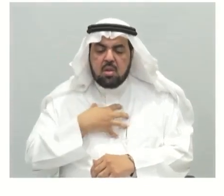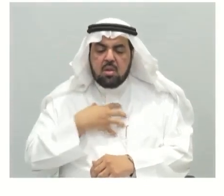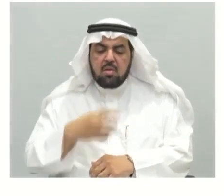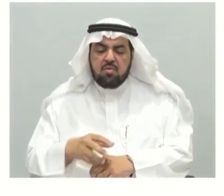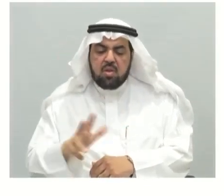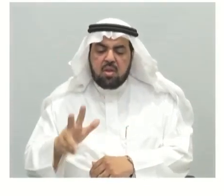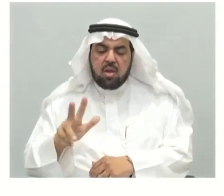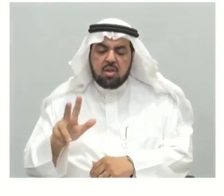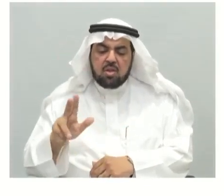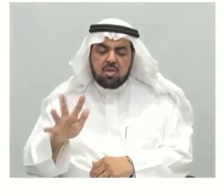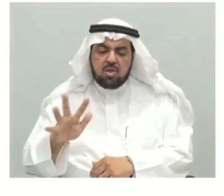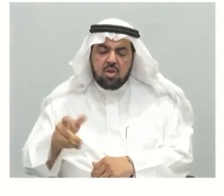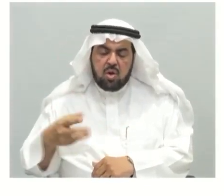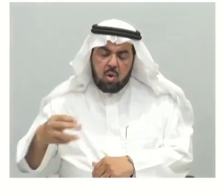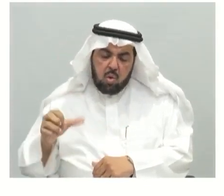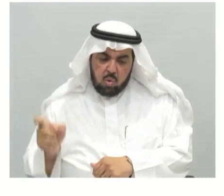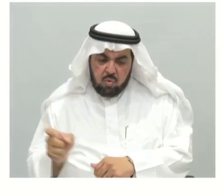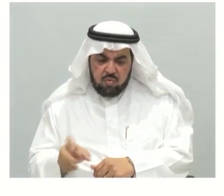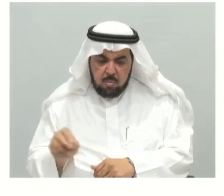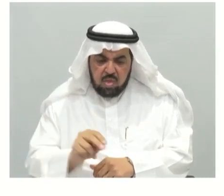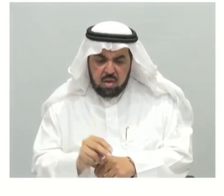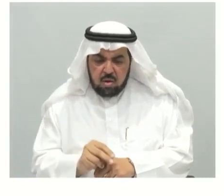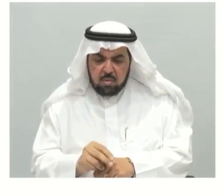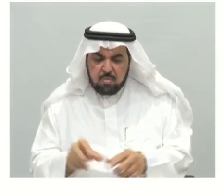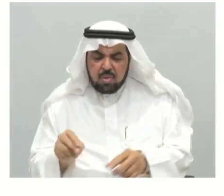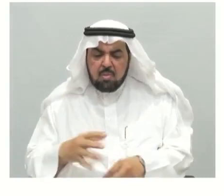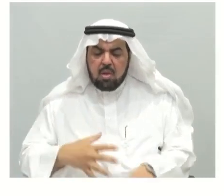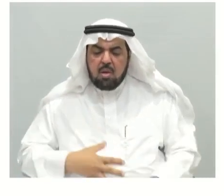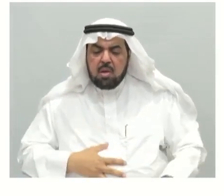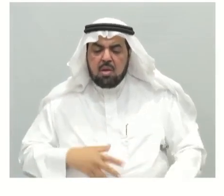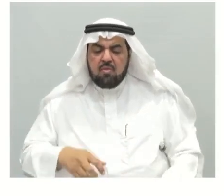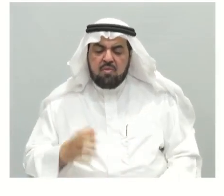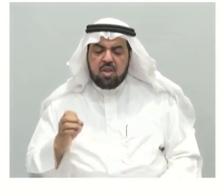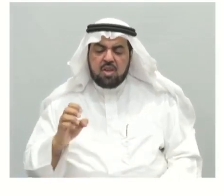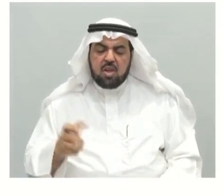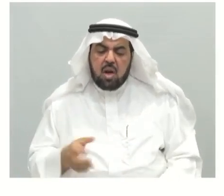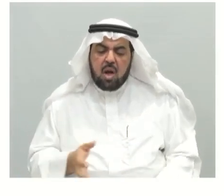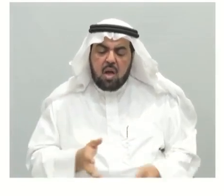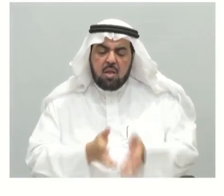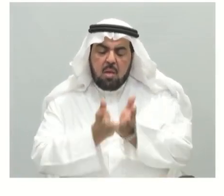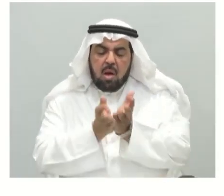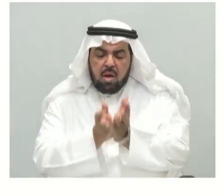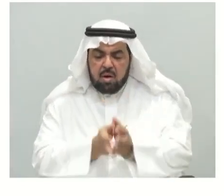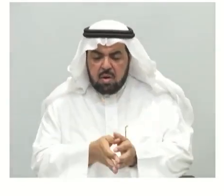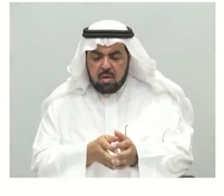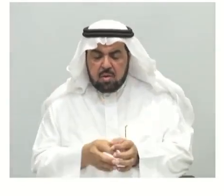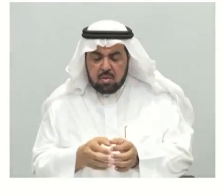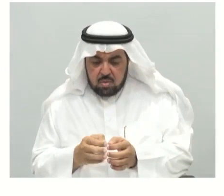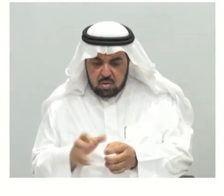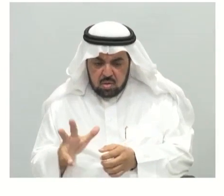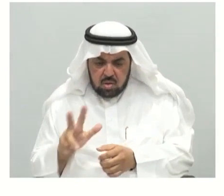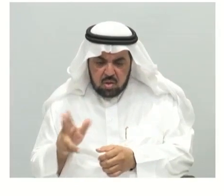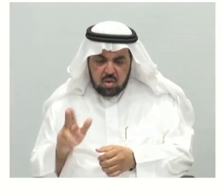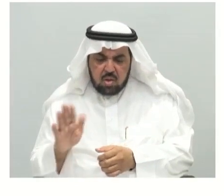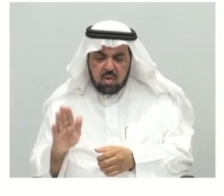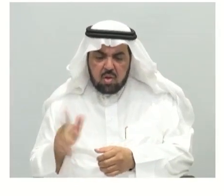السرعوف مثل فراغ بالنسبه للبطن في جراد البحر نلاحظ ان السرعوف